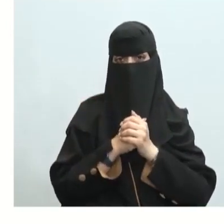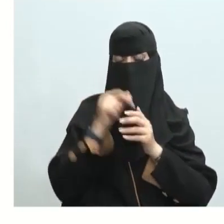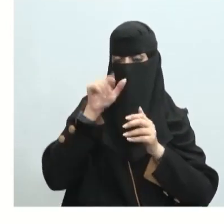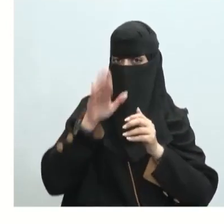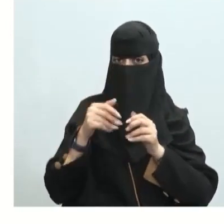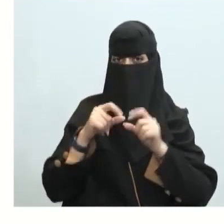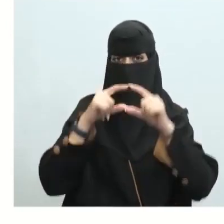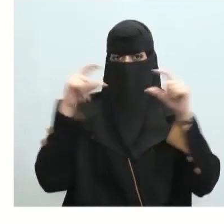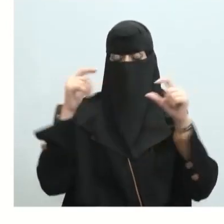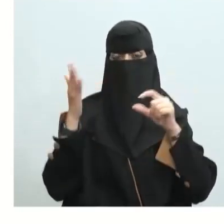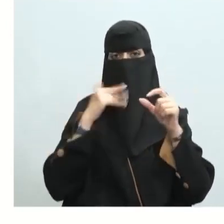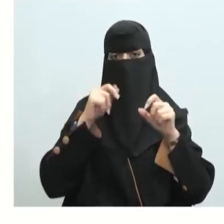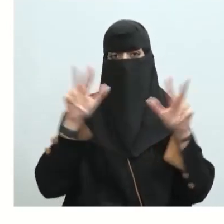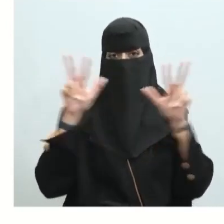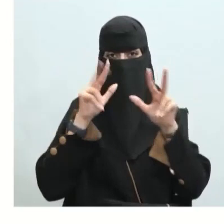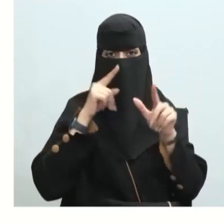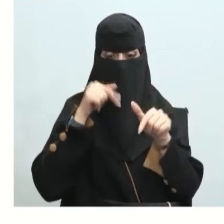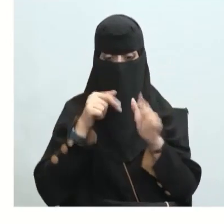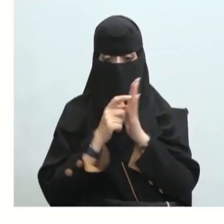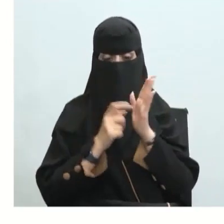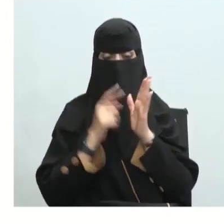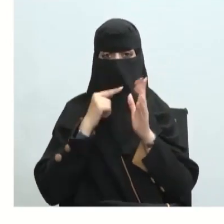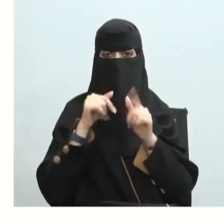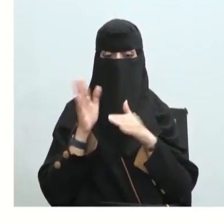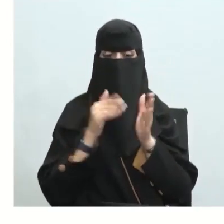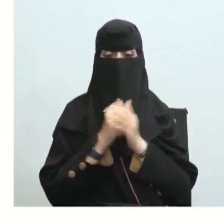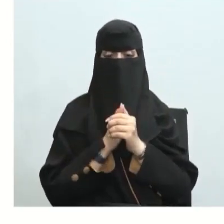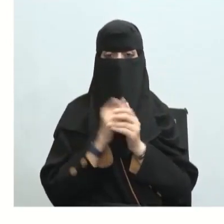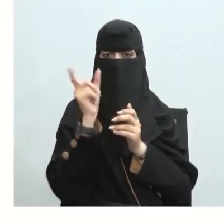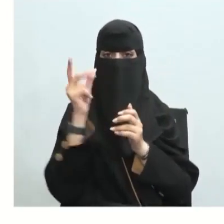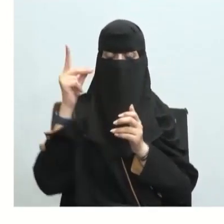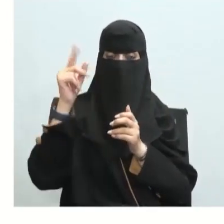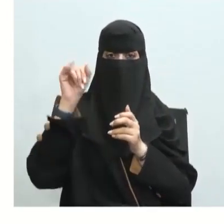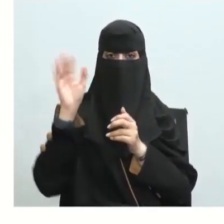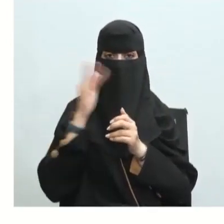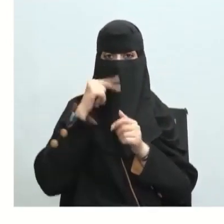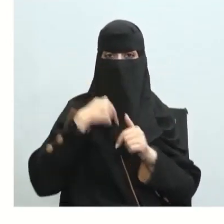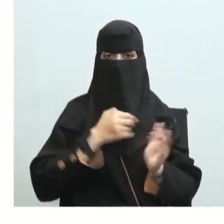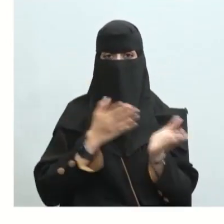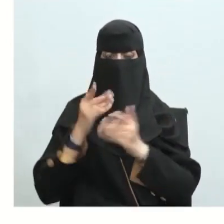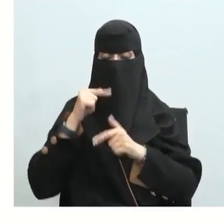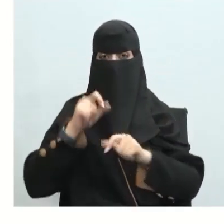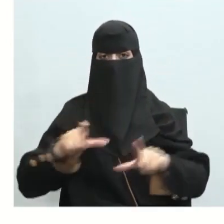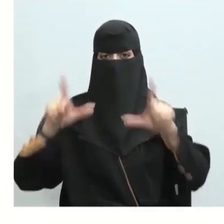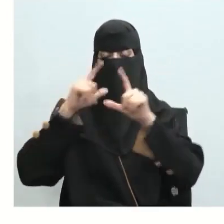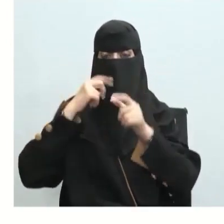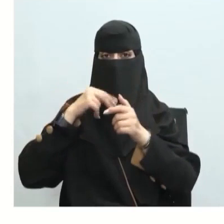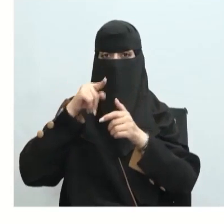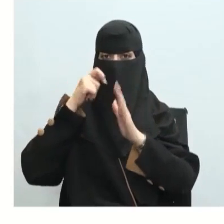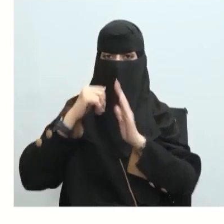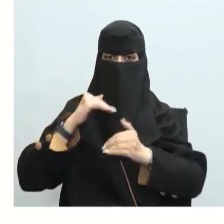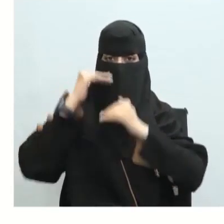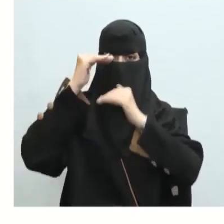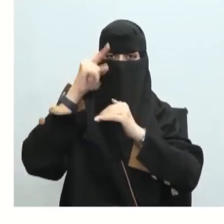ايضا شعار اعلاني وايضا نظم وهذه يطيب مثلا لمؤسسه نظم ان تقدم لكم هذه الحقيبه